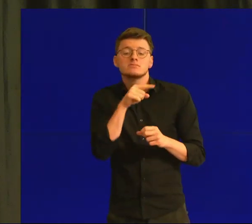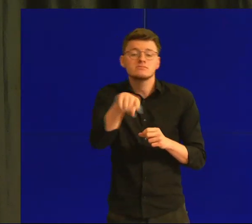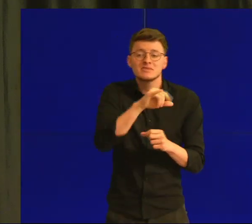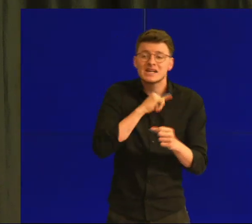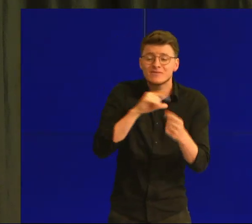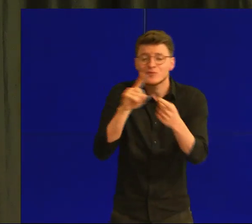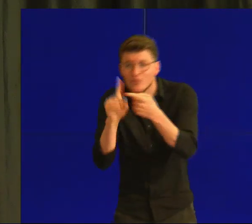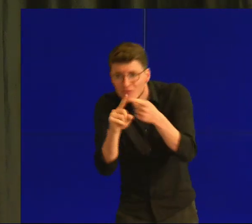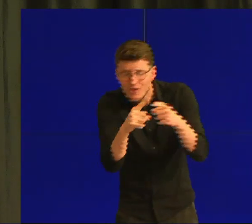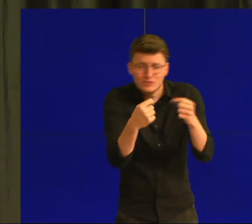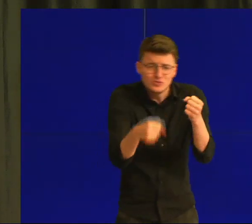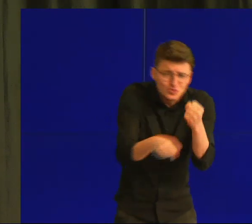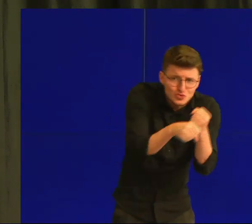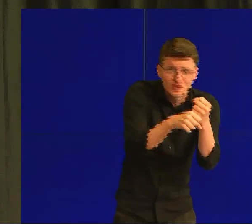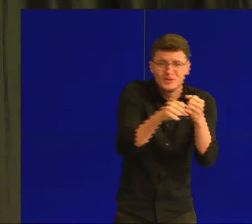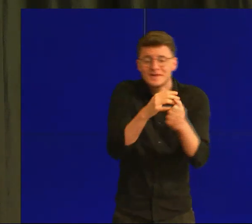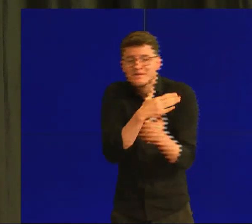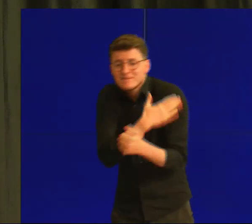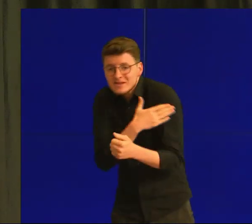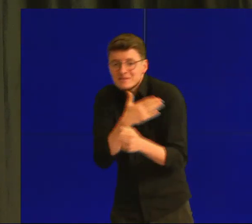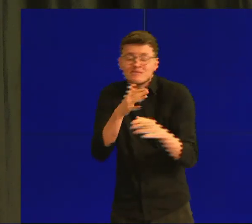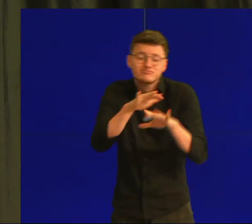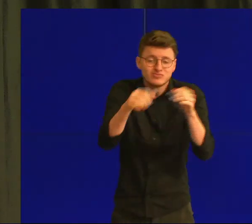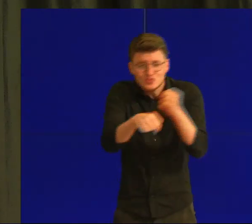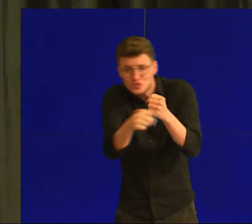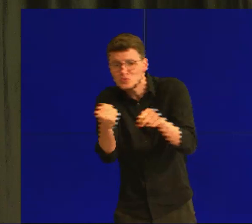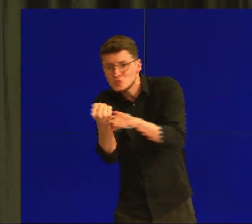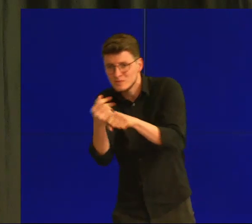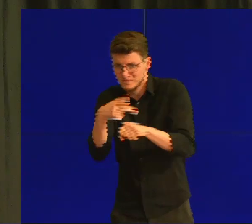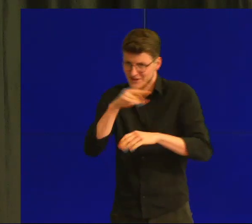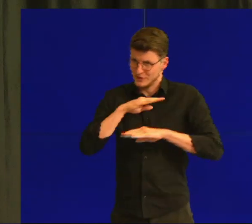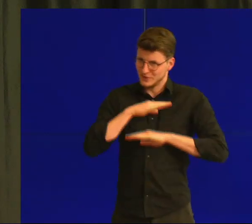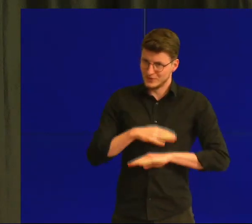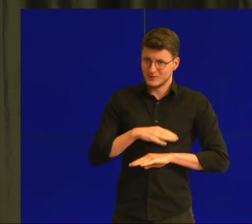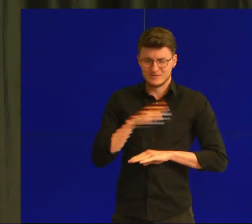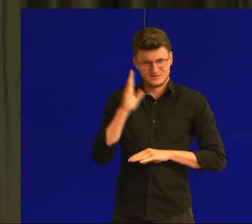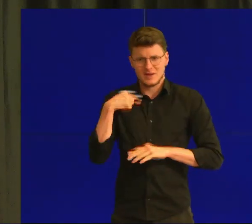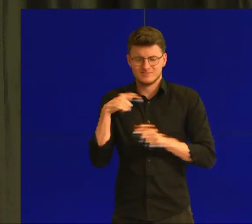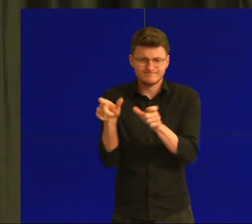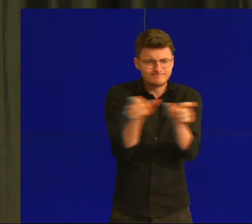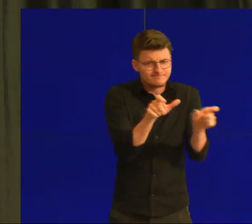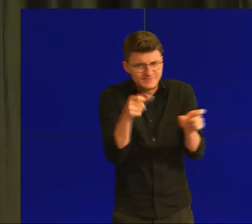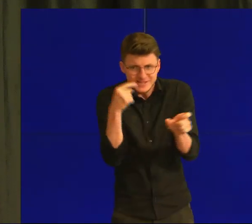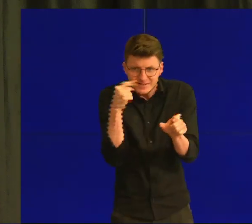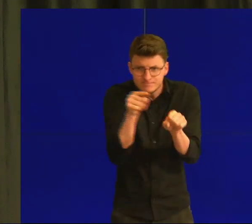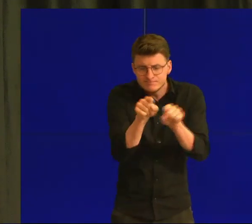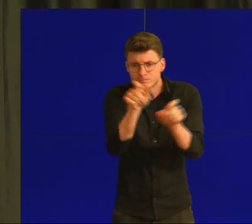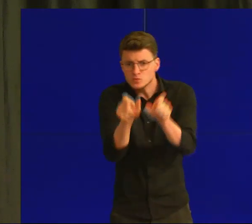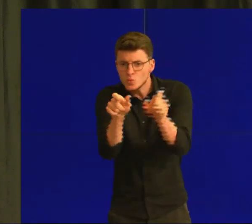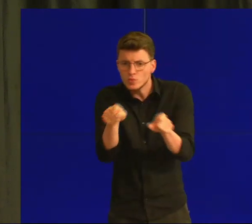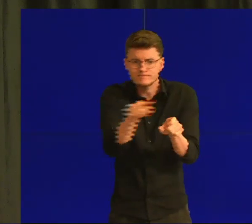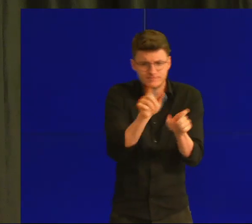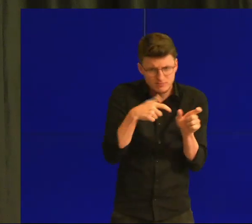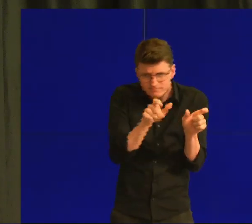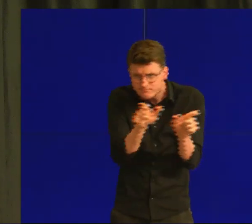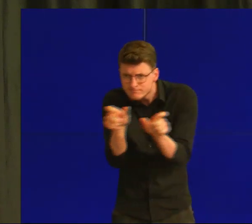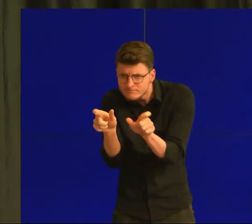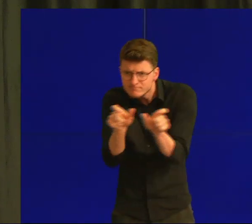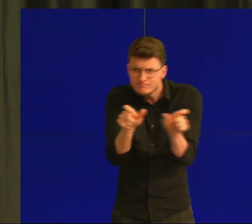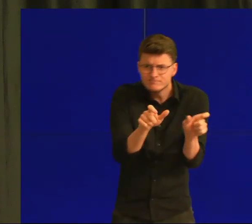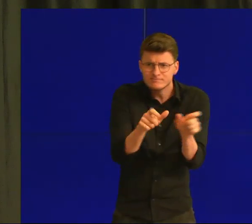brève du vainqueur il nous a manqué période 45 l'intensité de celle